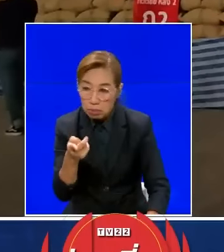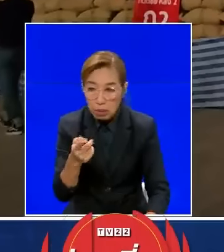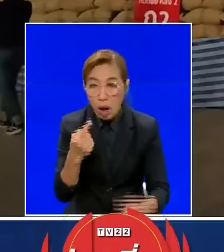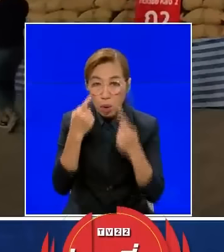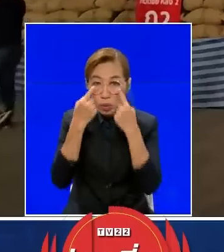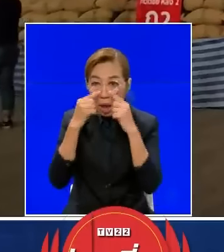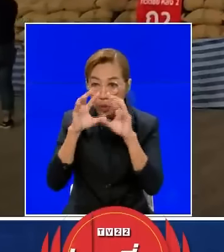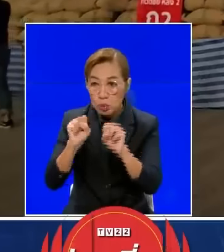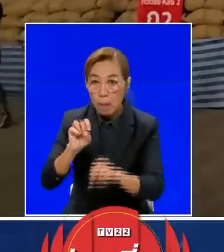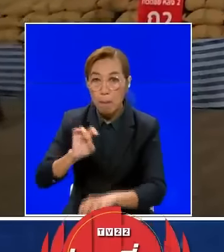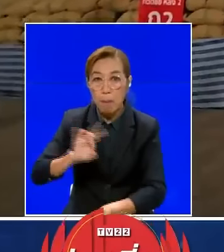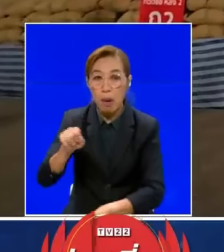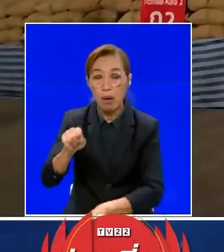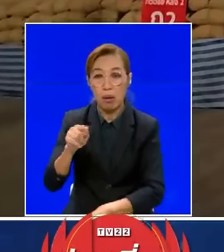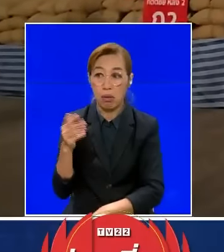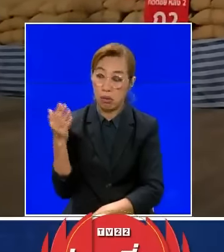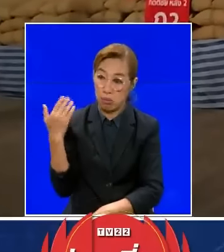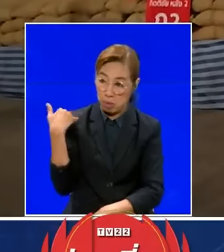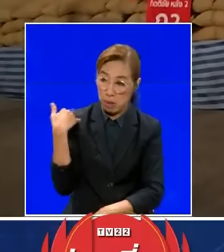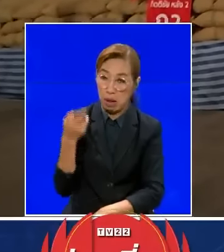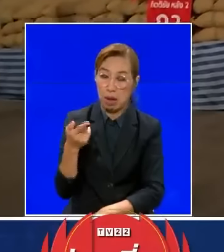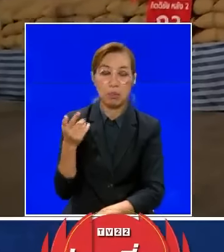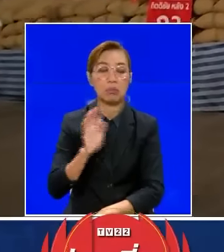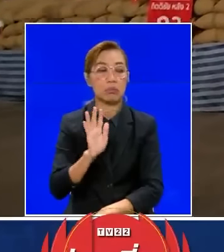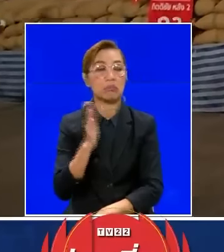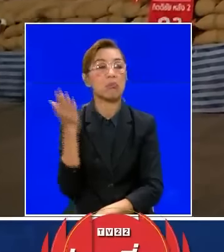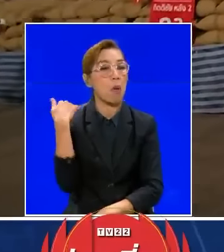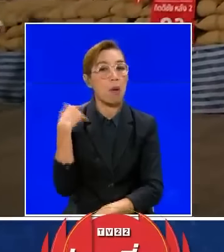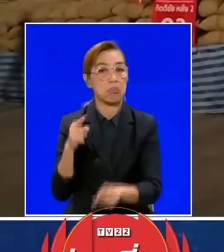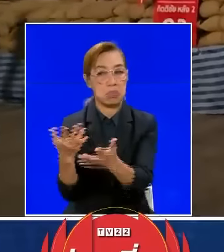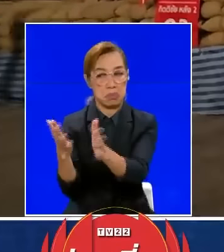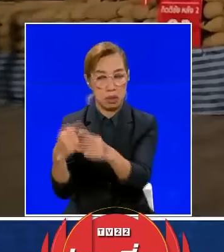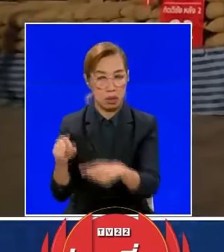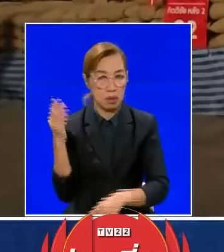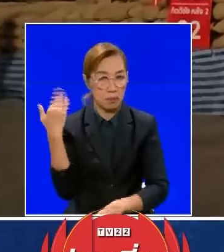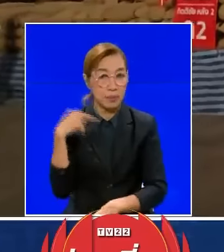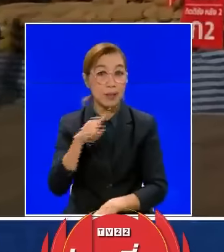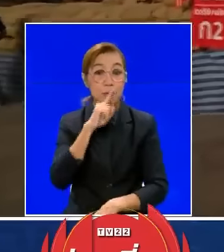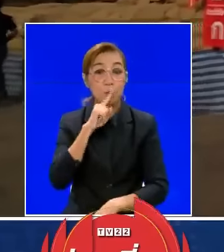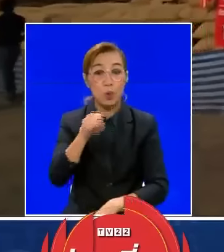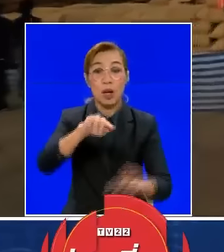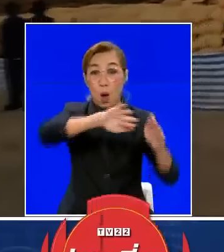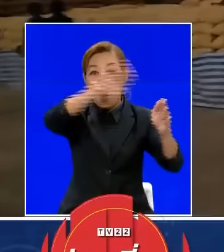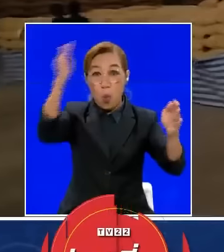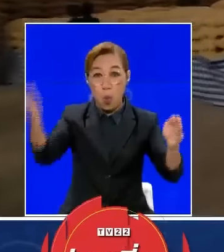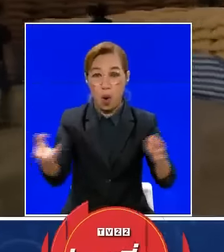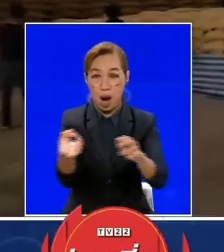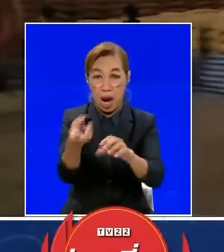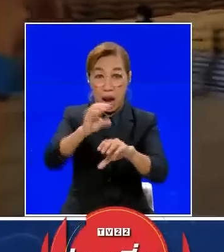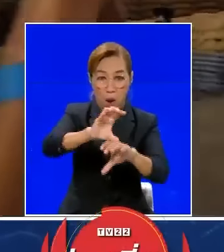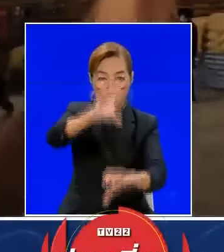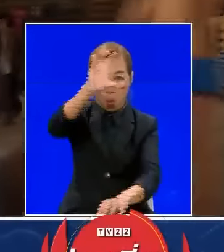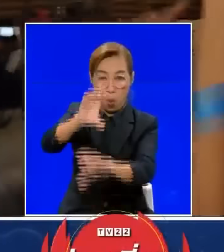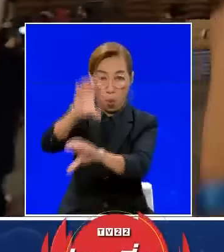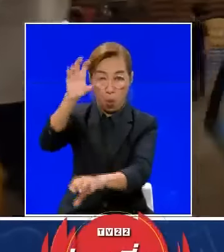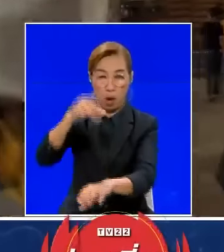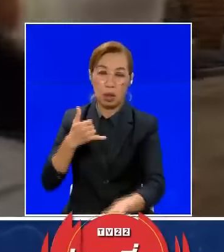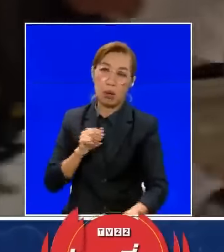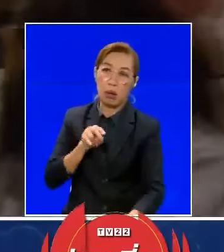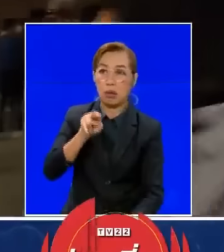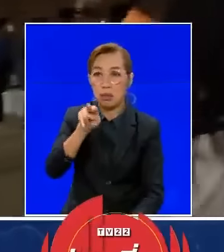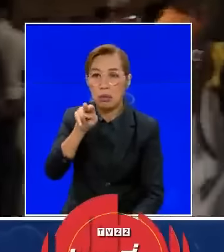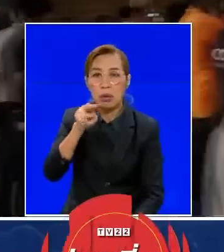ยืนยันว่ามันไม่เคยแล้วผมก็งงว่าเนี่ยสมมติถ้าเราท่านผู้ชมเดินกันเข้าไปในโกดังเห็นกระสอบกองตั้งเป็นพันๆกระสอบแบบนี้แล้วเราจะ